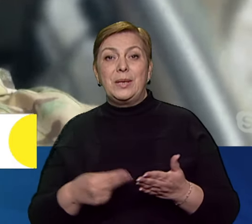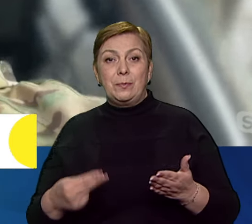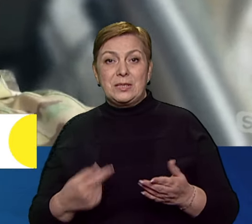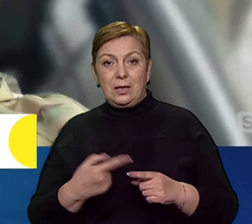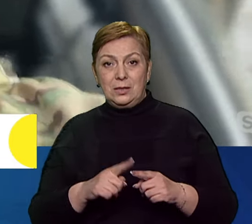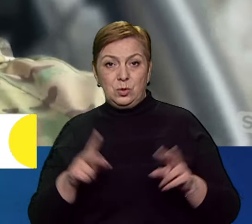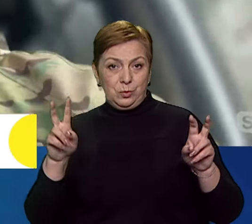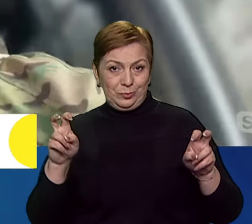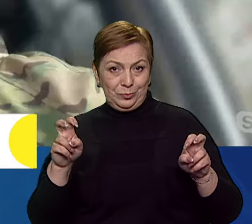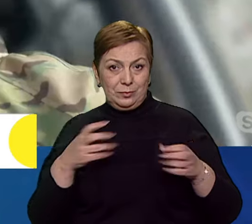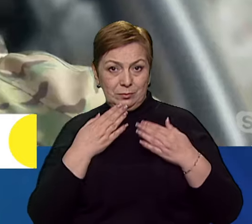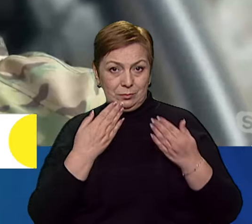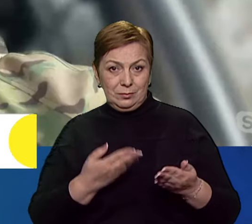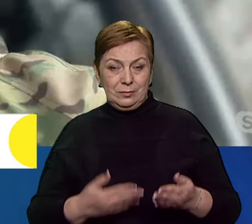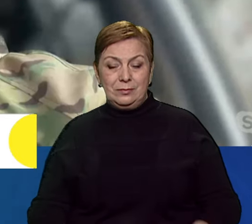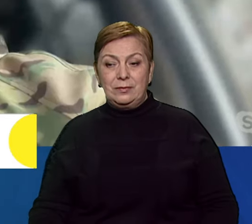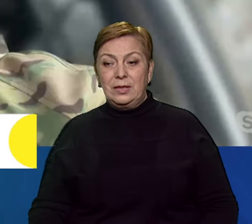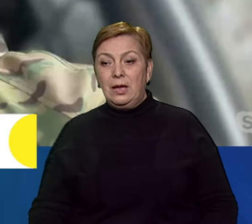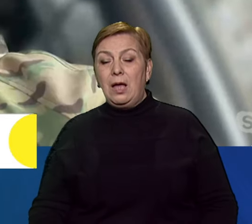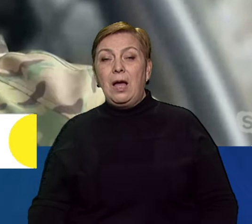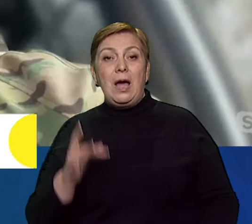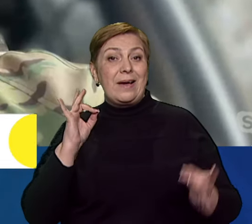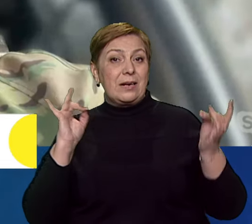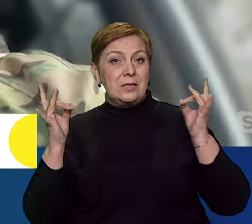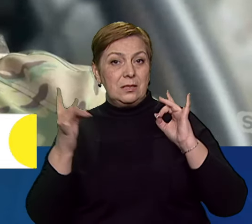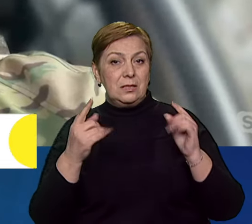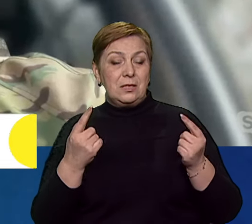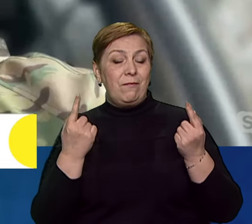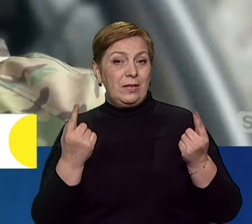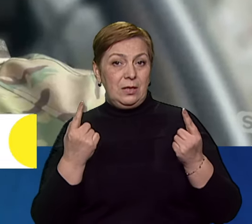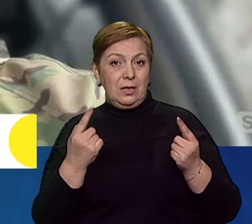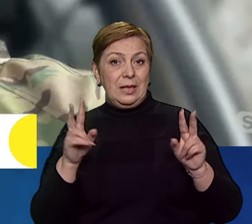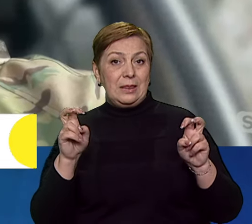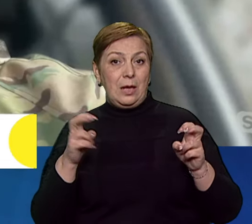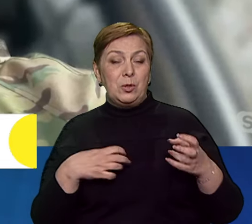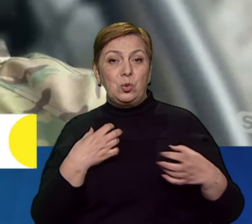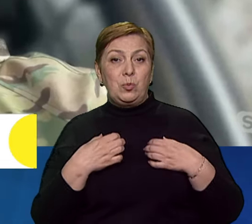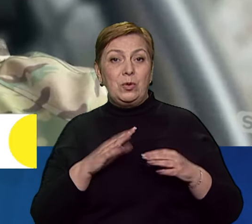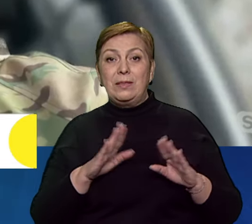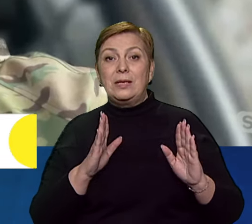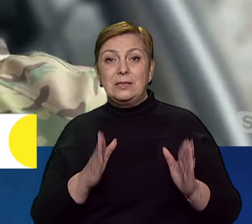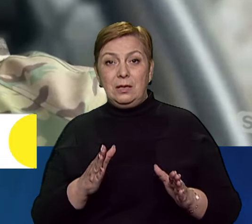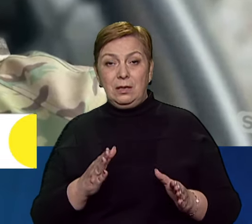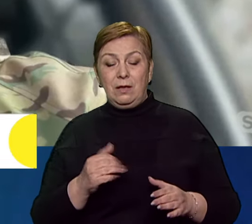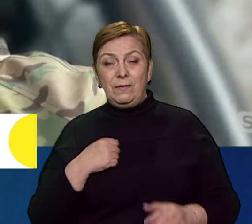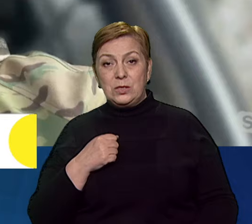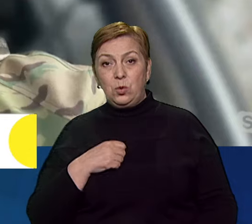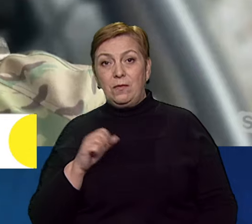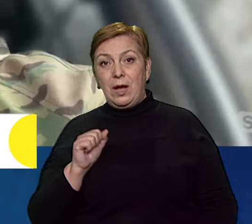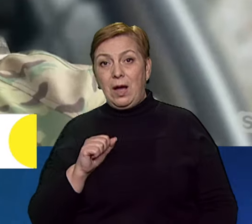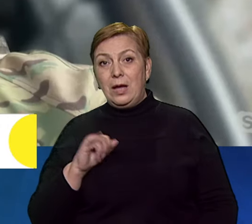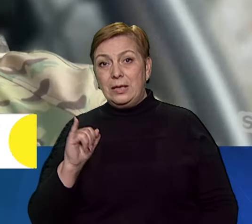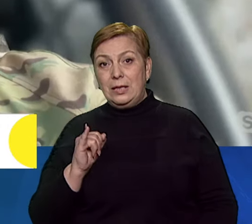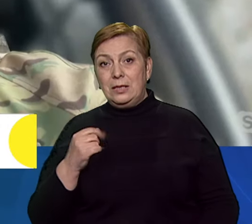великий. Так, резонанс великий, тема турбує, певно, не тільки військових, а й цивільних людей, тому що